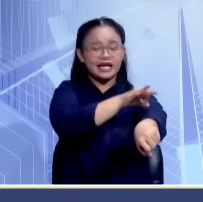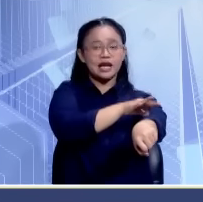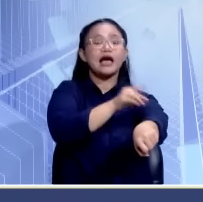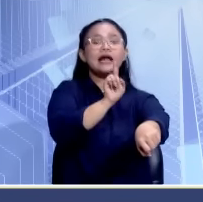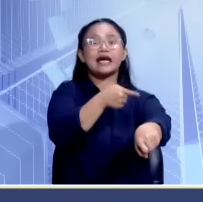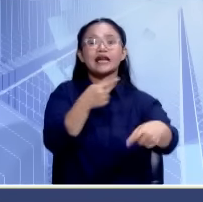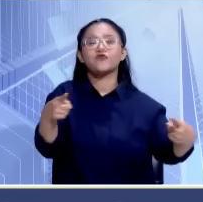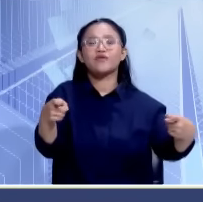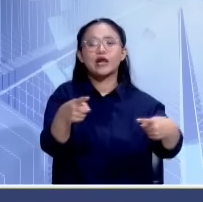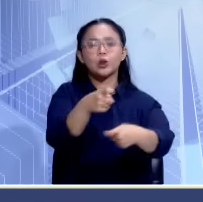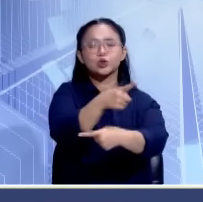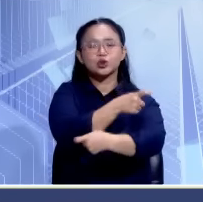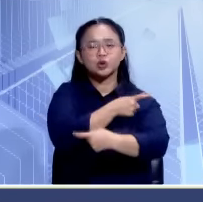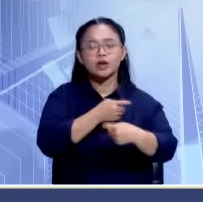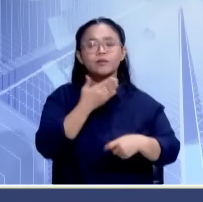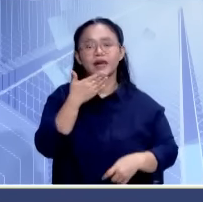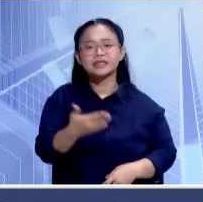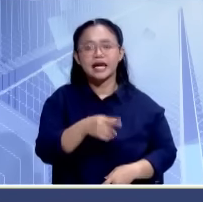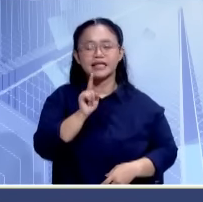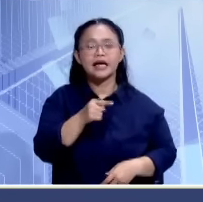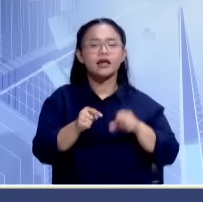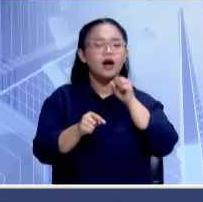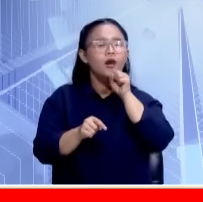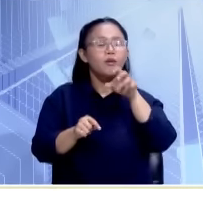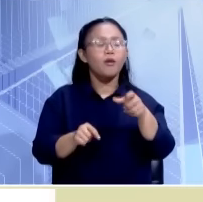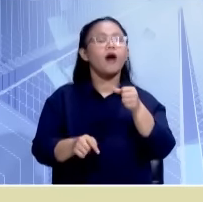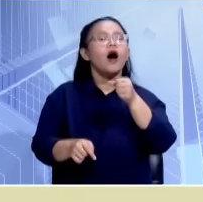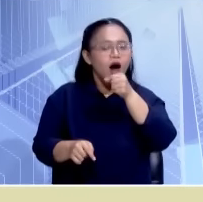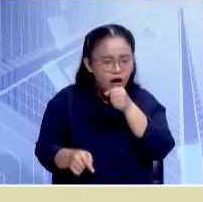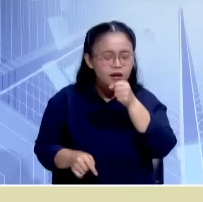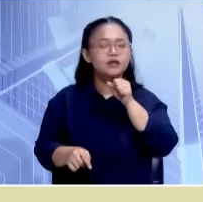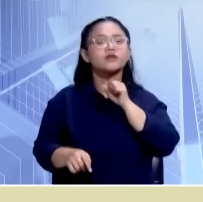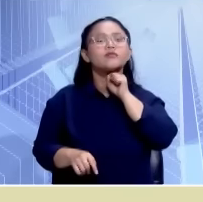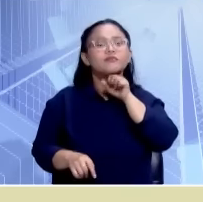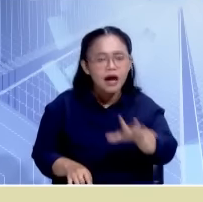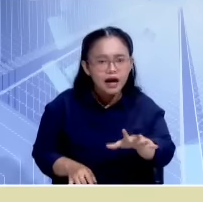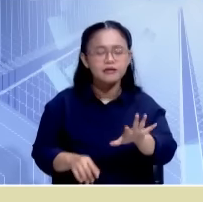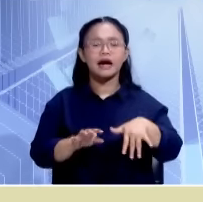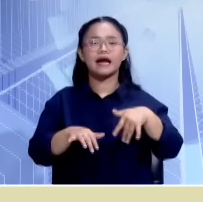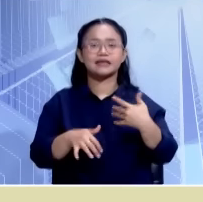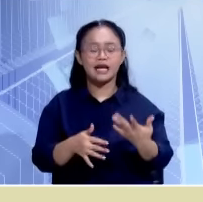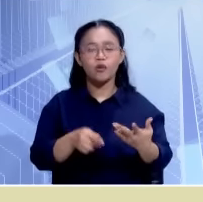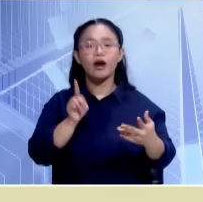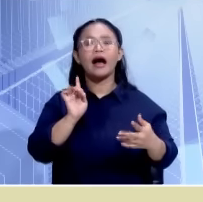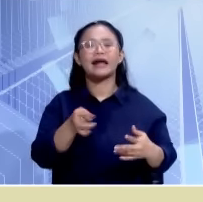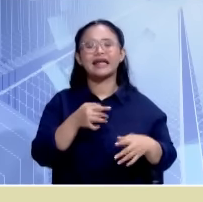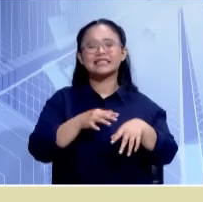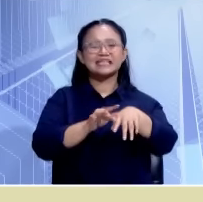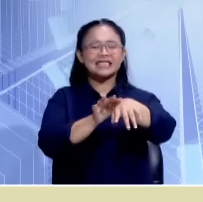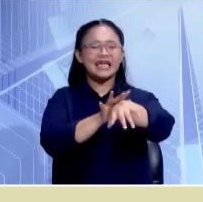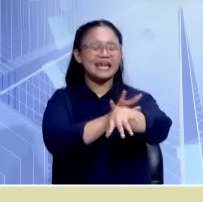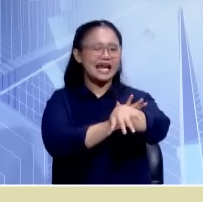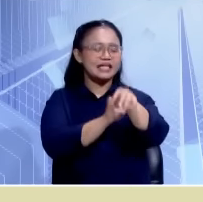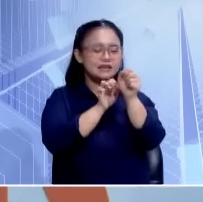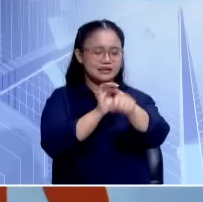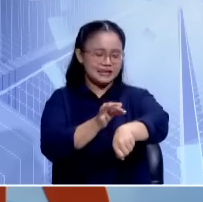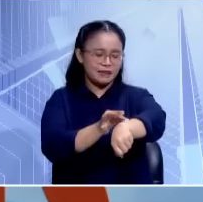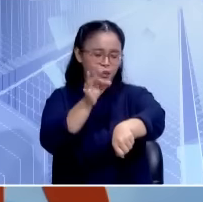dapat menular lewat droplet mulut penderita saat batuk atau bersin, serta kontak langsung dengan cairan yang ada di lenting